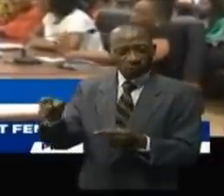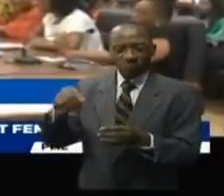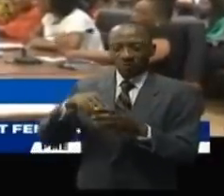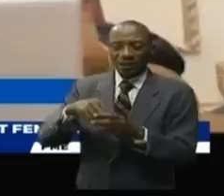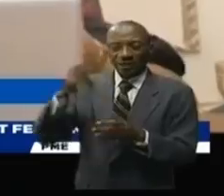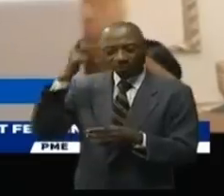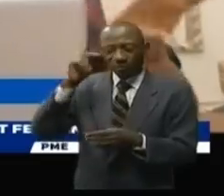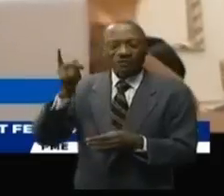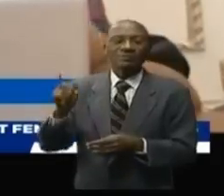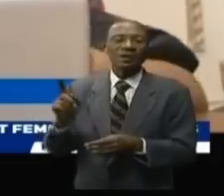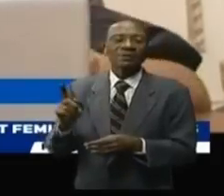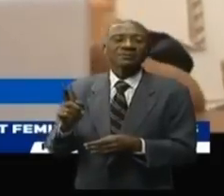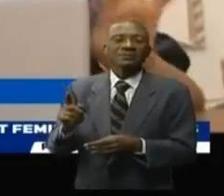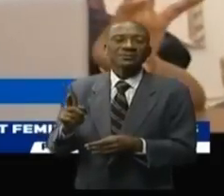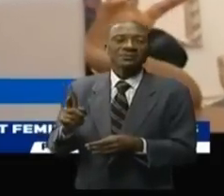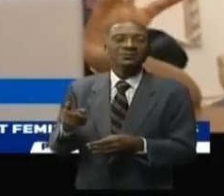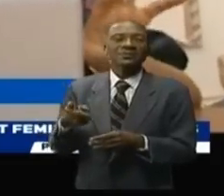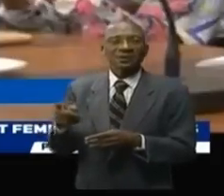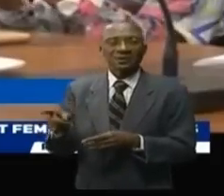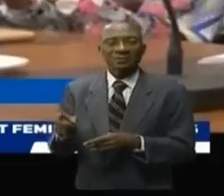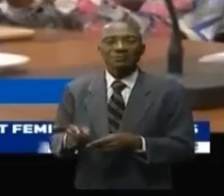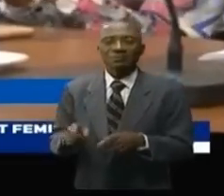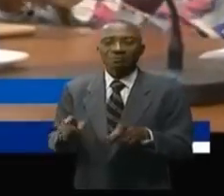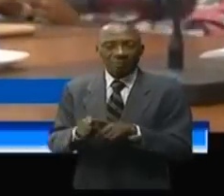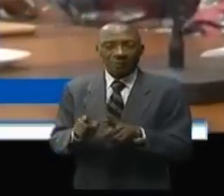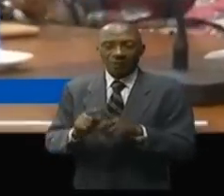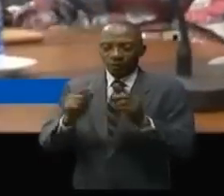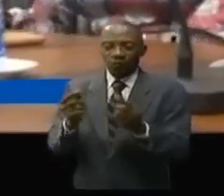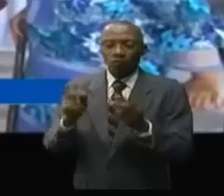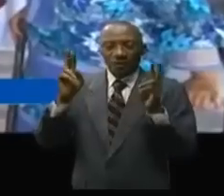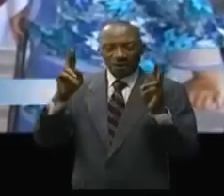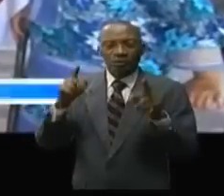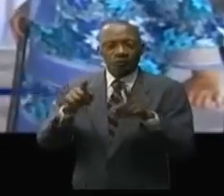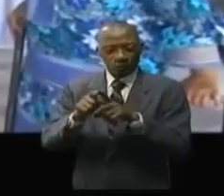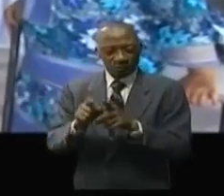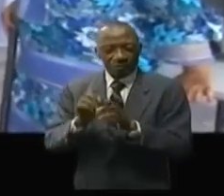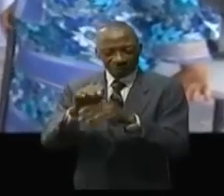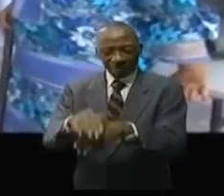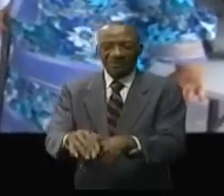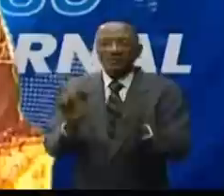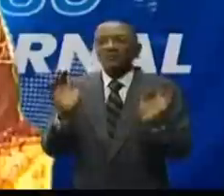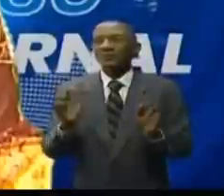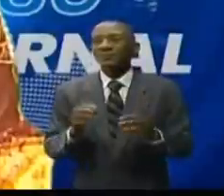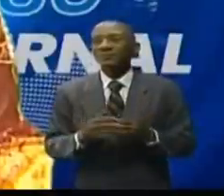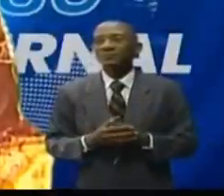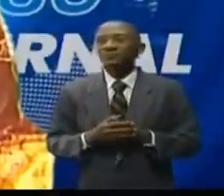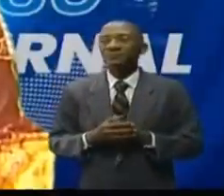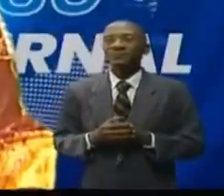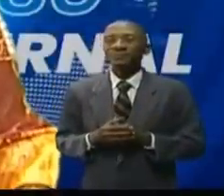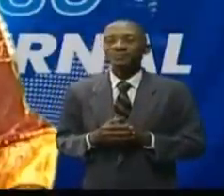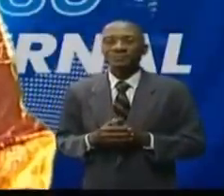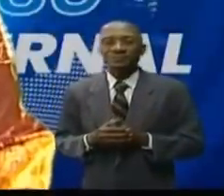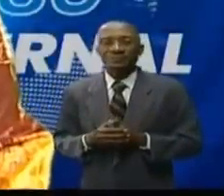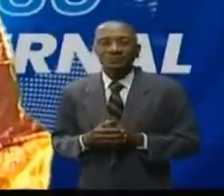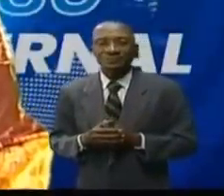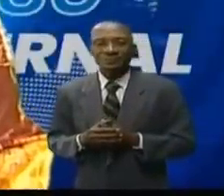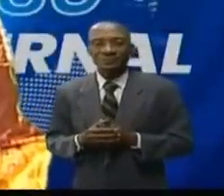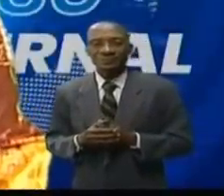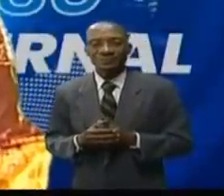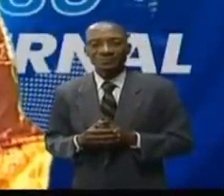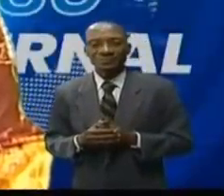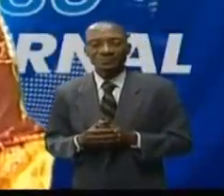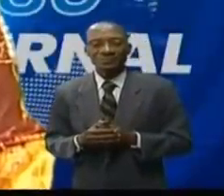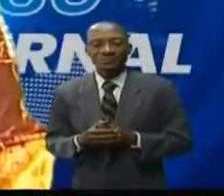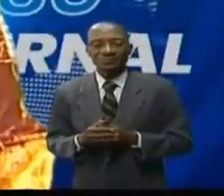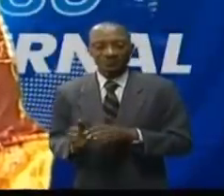une organisation d'entraide, voire philanthropique, femme pour femme. Telle est la vision du G100. Rendons-nous au